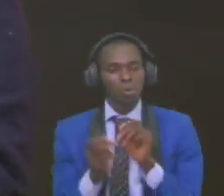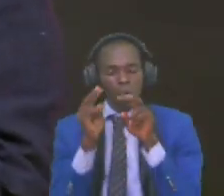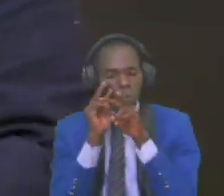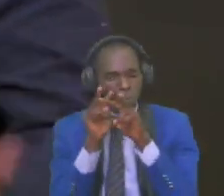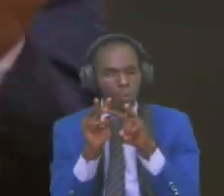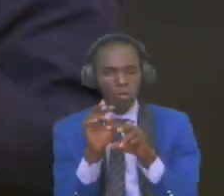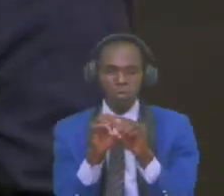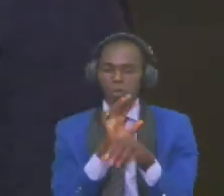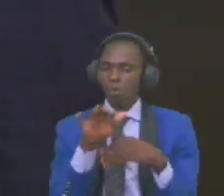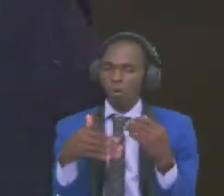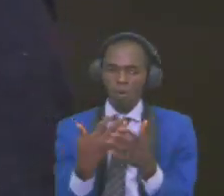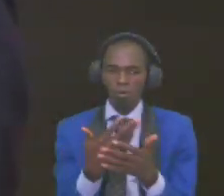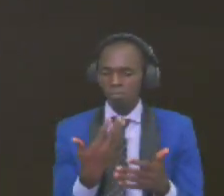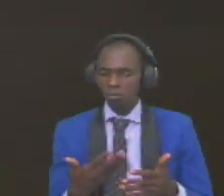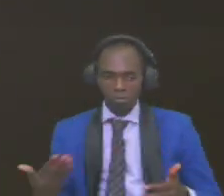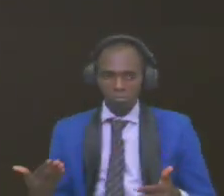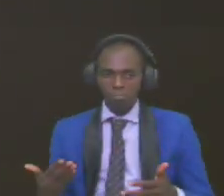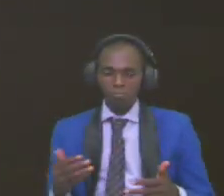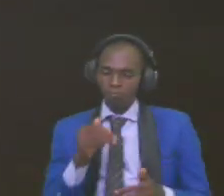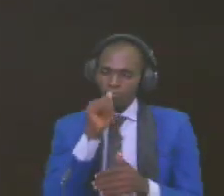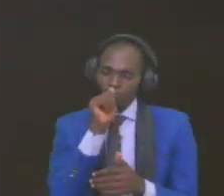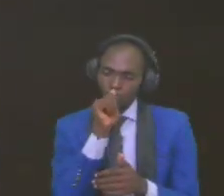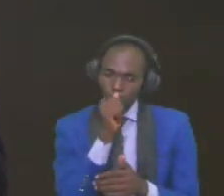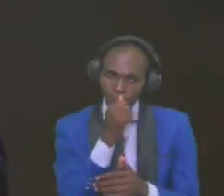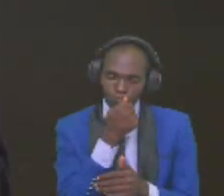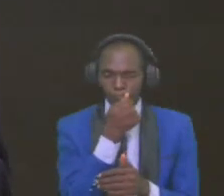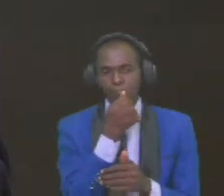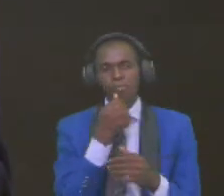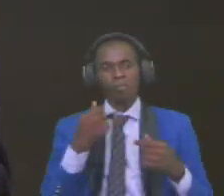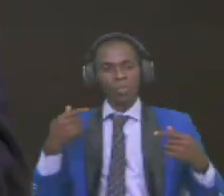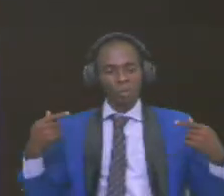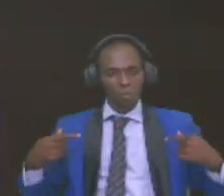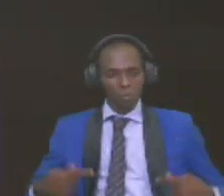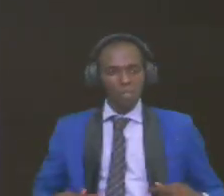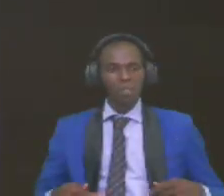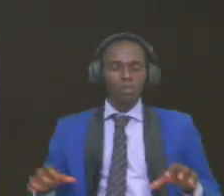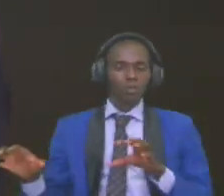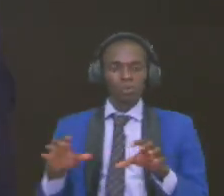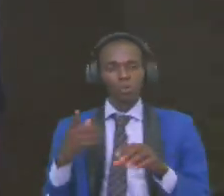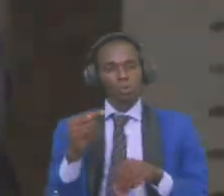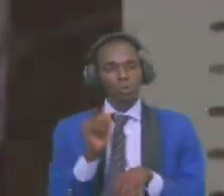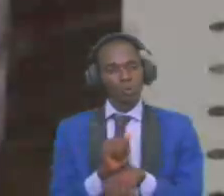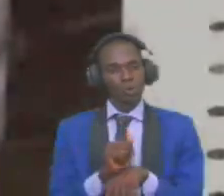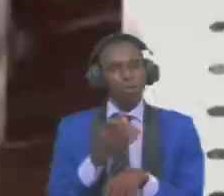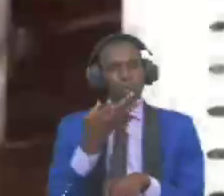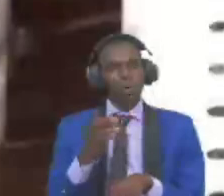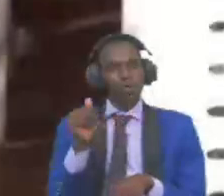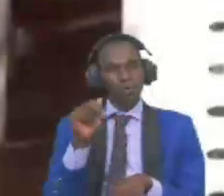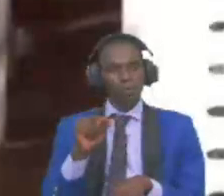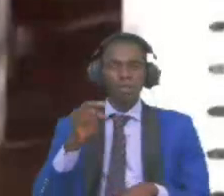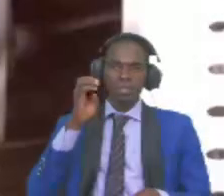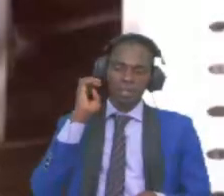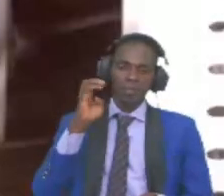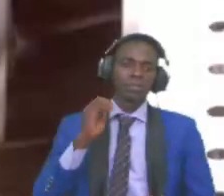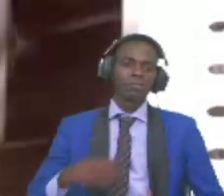toute chose vous supportez l'affection effet l'oeuvre d'un évangéliste